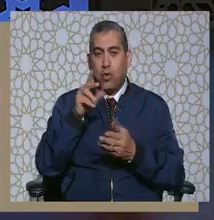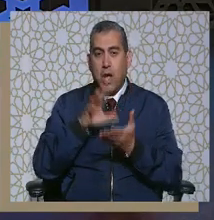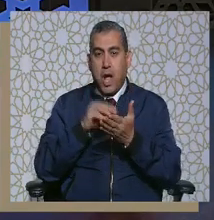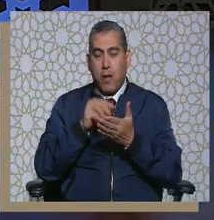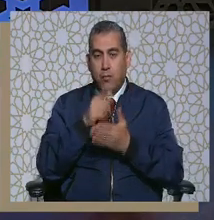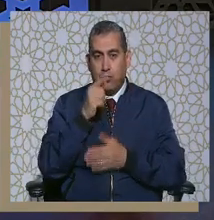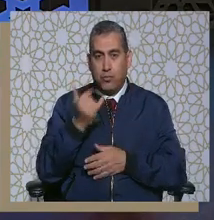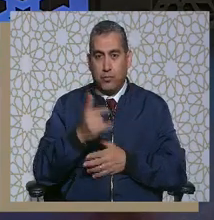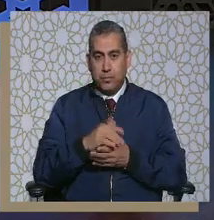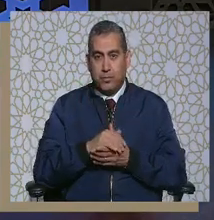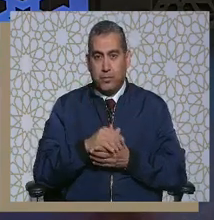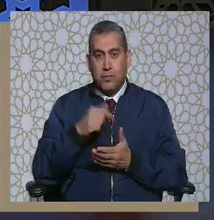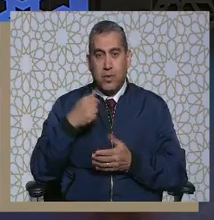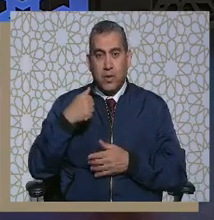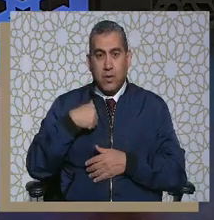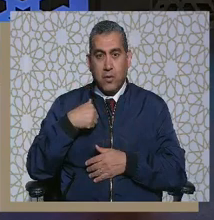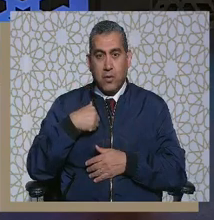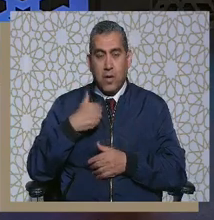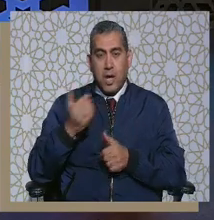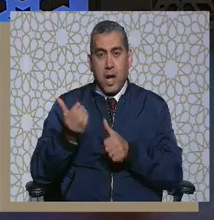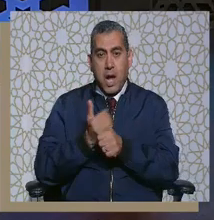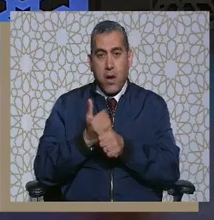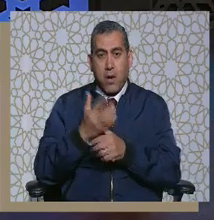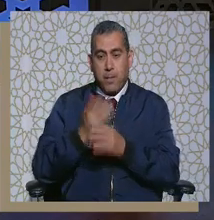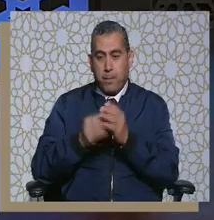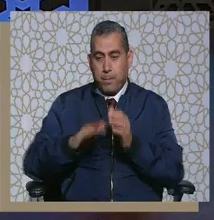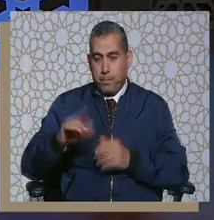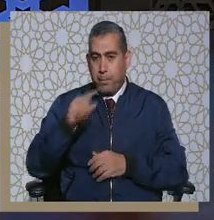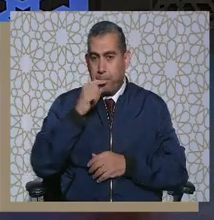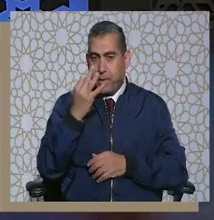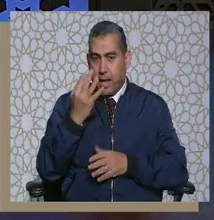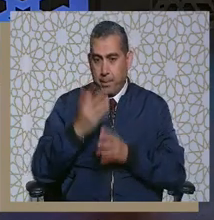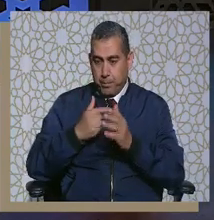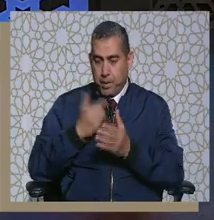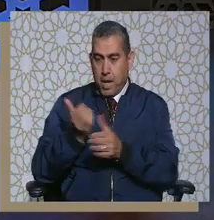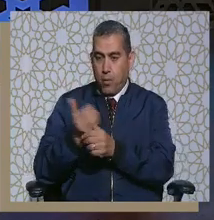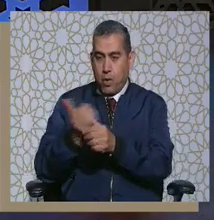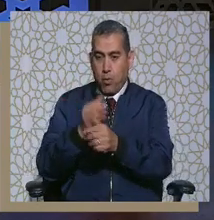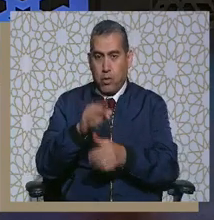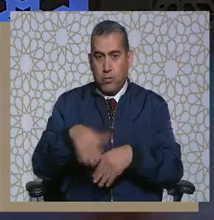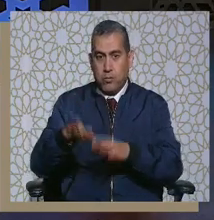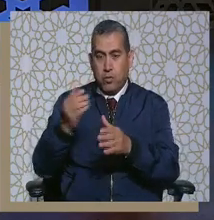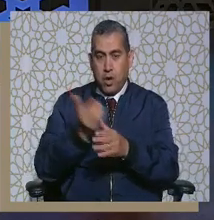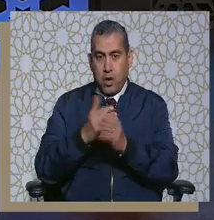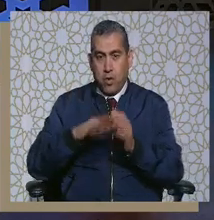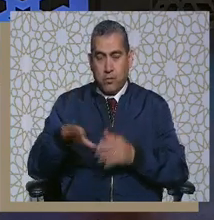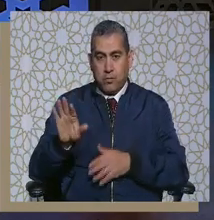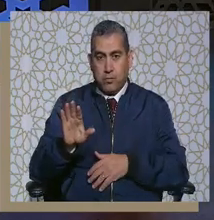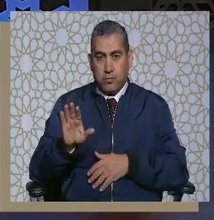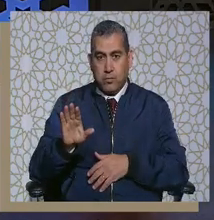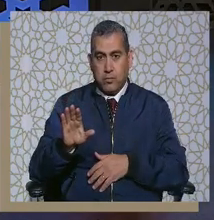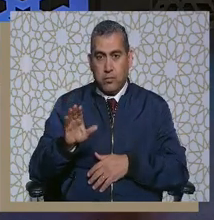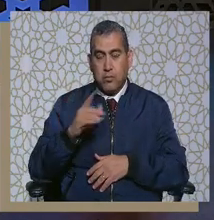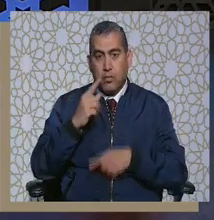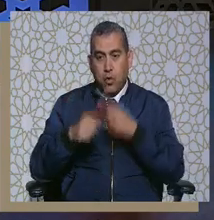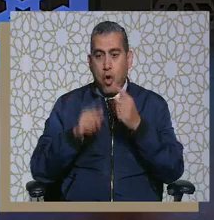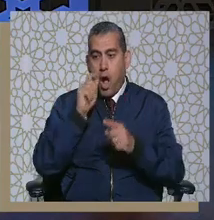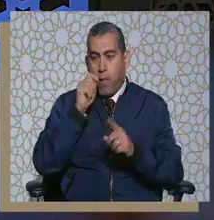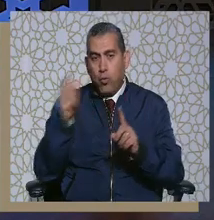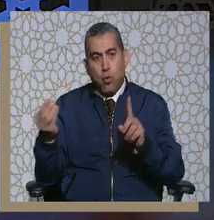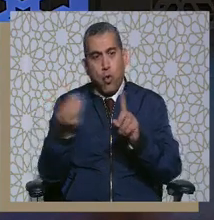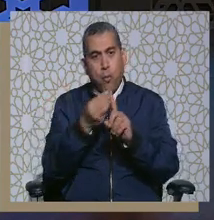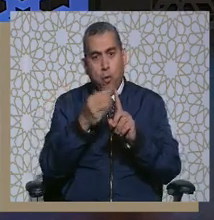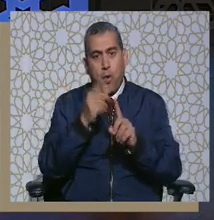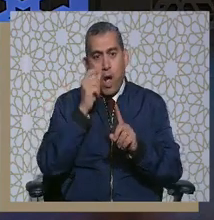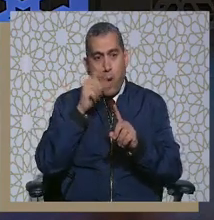اتفضلي هو انا مجوزه ثلاث بنات امم والثلاث بنات دول دايما بيحبوا ابوهم ولو تعبان